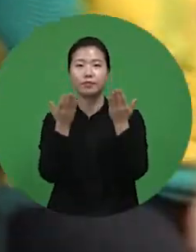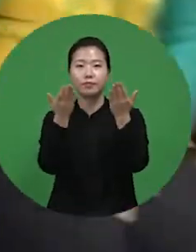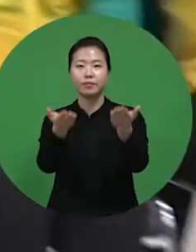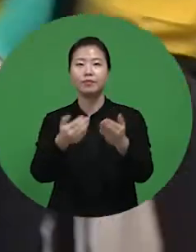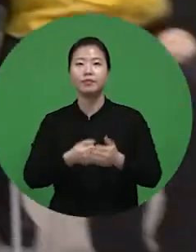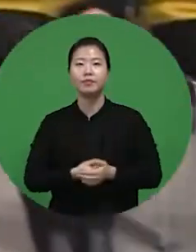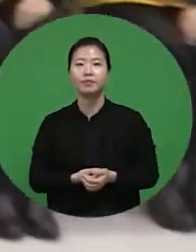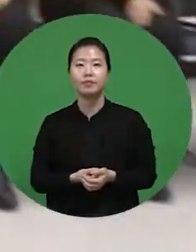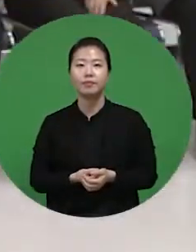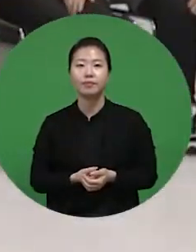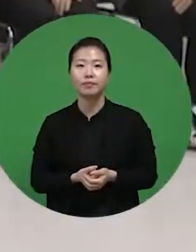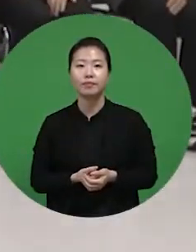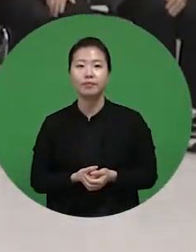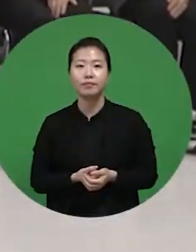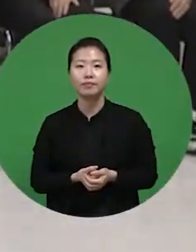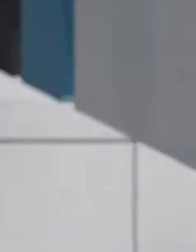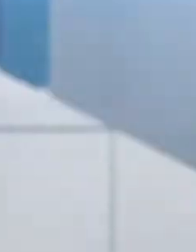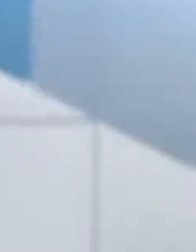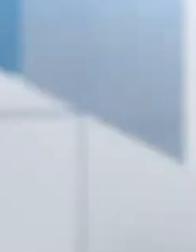노력할 것입니다.